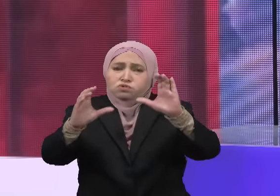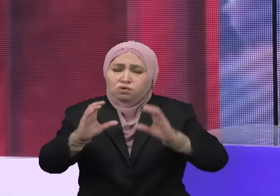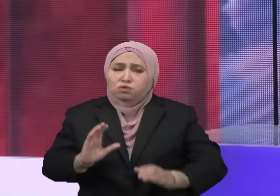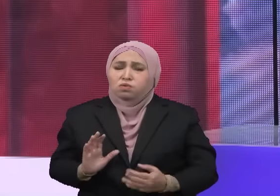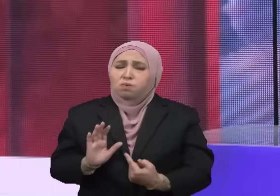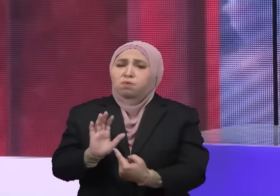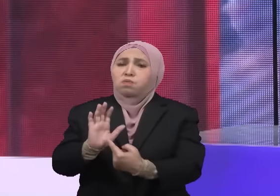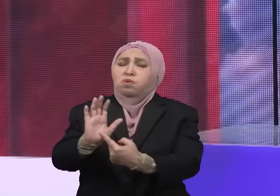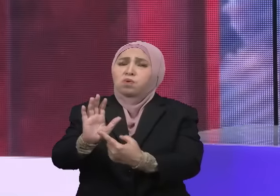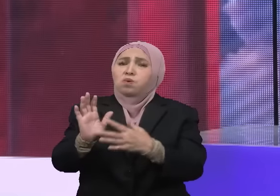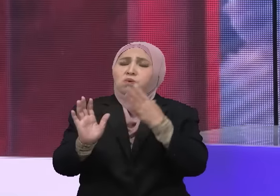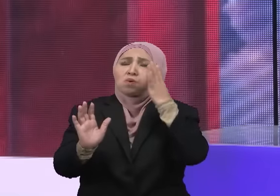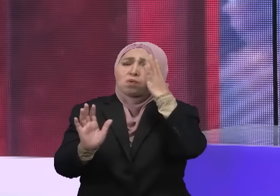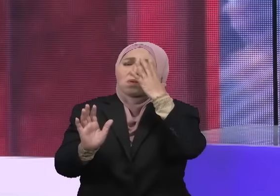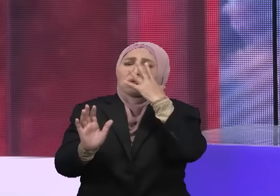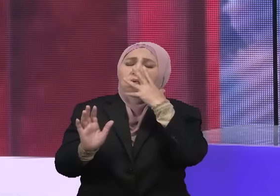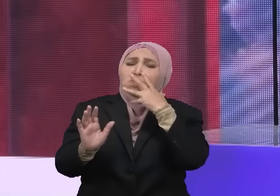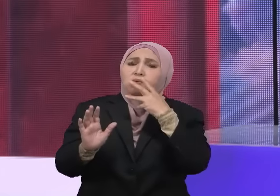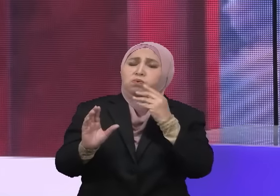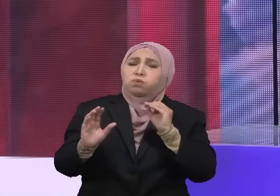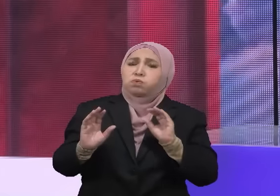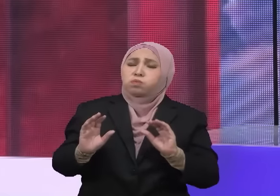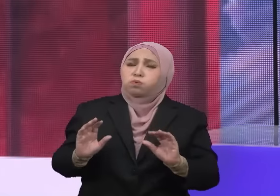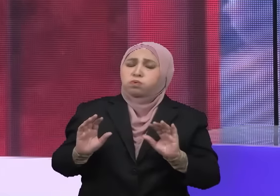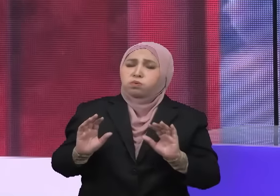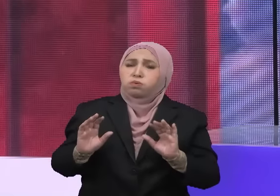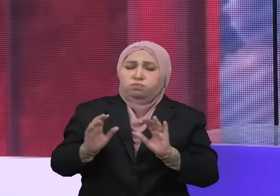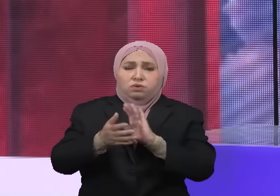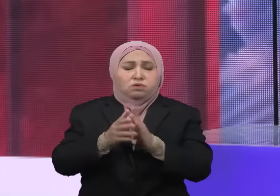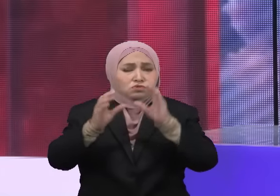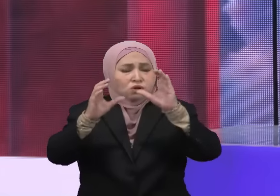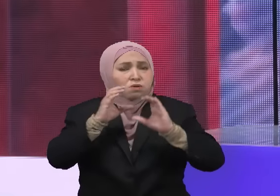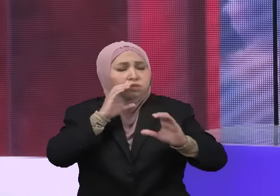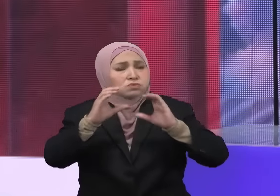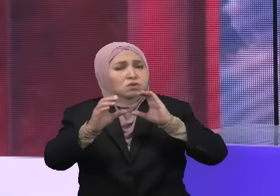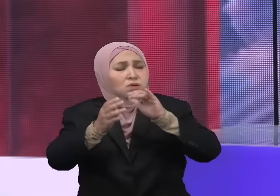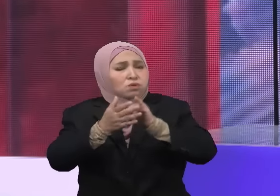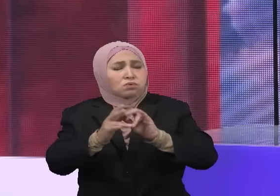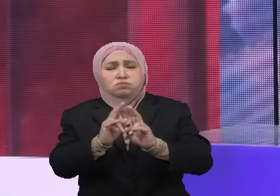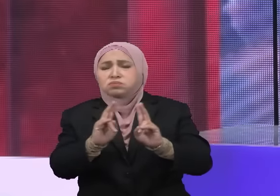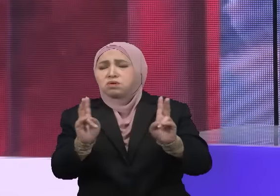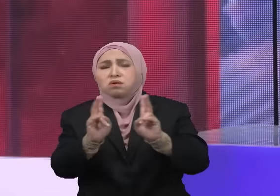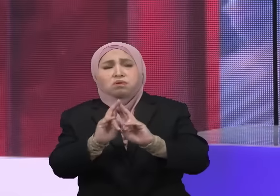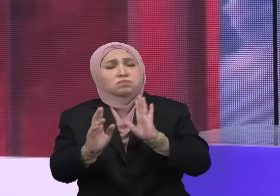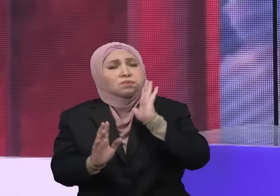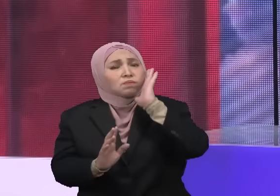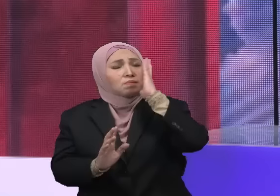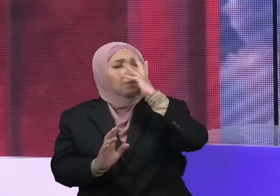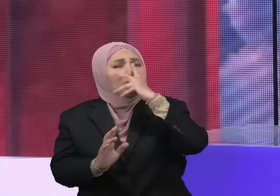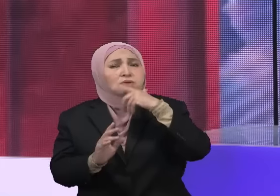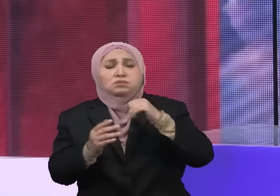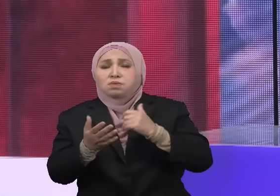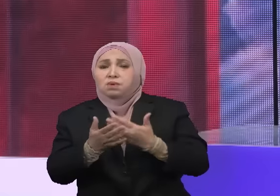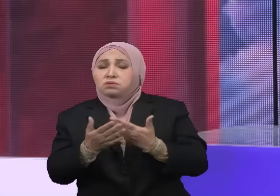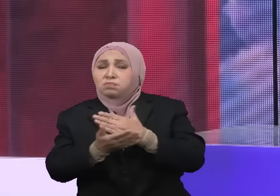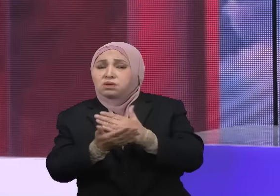itu cantik. Pasal Allah cakap, Zuhrufal qawli ghurura. Cara bercakap mereka itu amat-amat cantik sampai